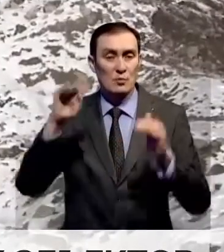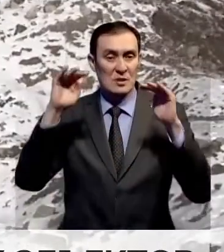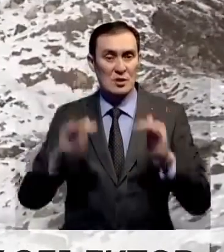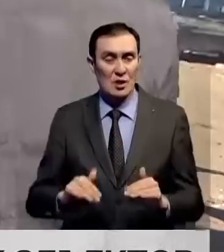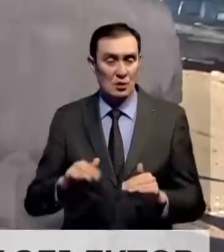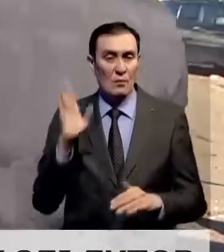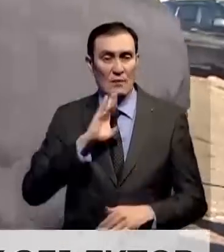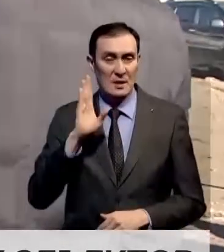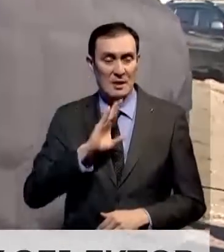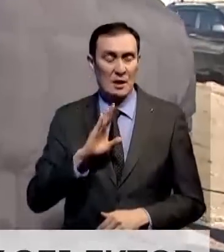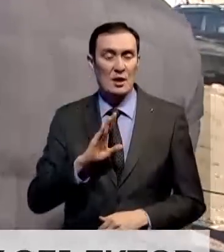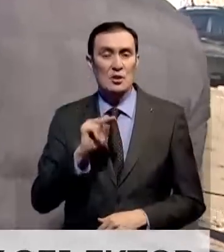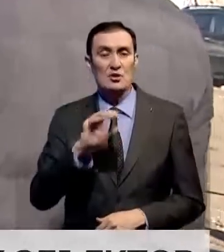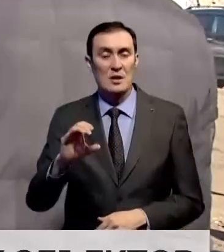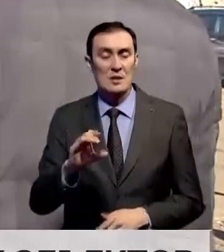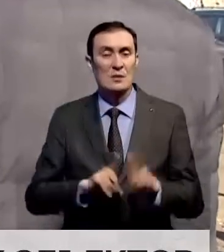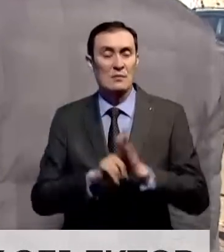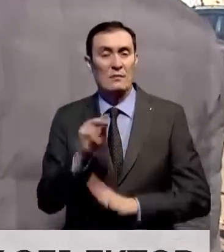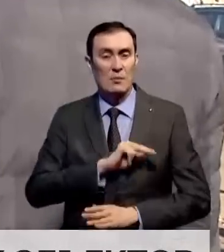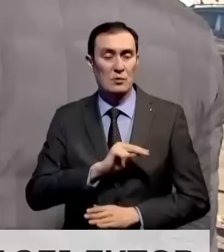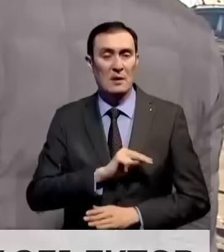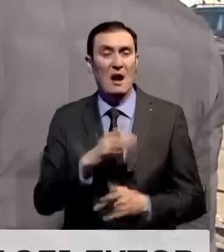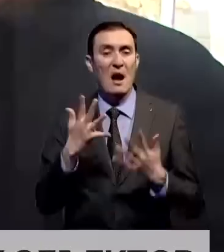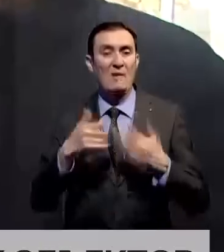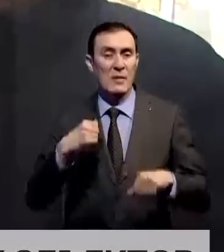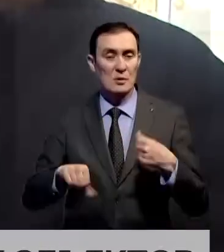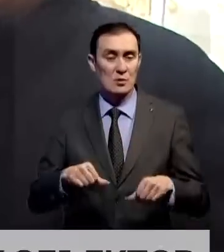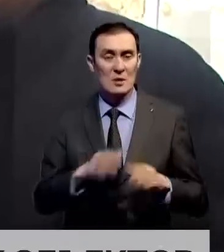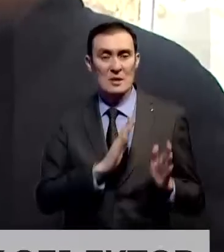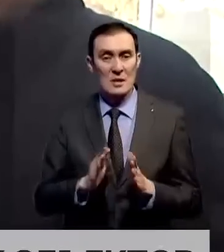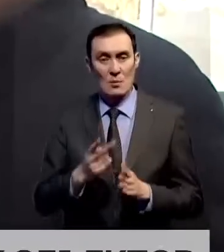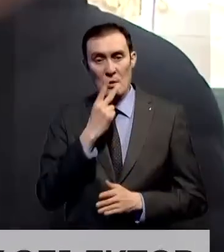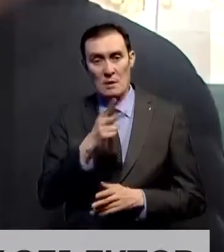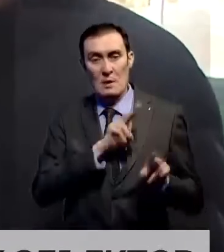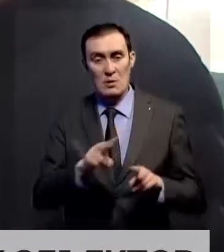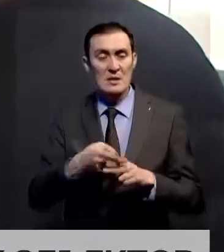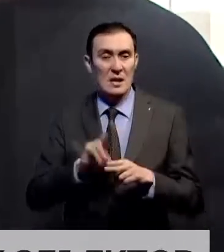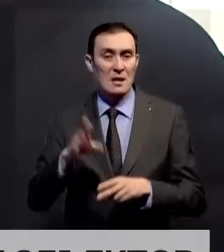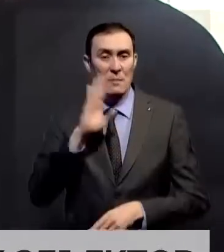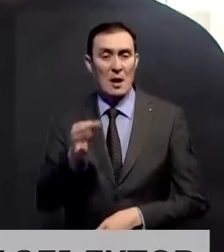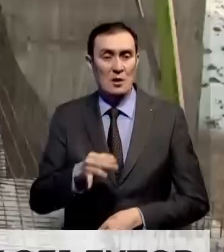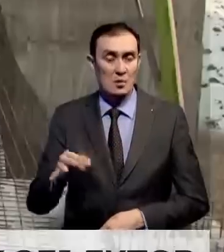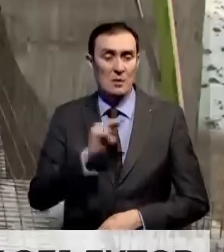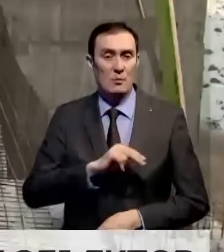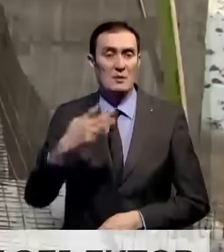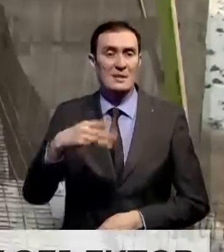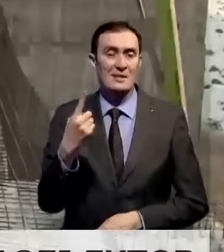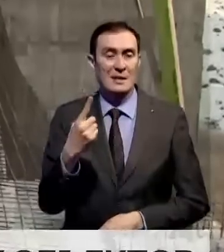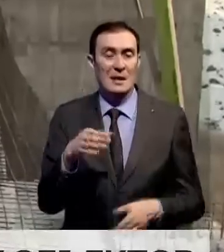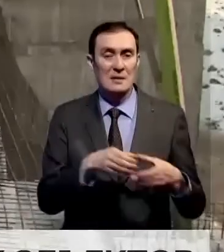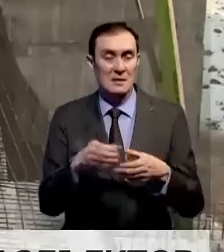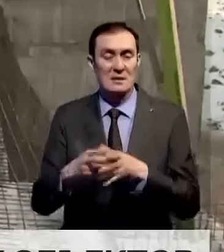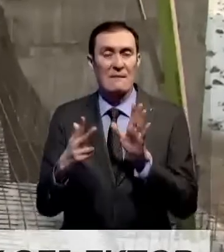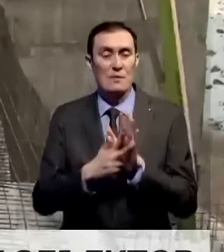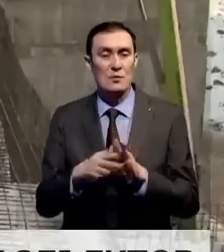снижению уровня озер. ДЧС также ввело в эксплуатацию автоматизированную систему наблюдения за опасными озерами. Всего работает 31 станция. 8